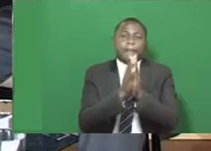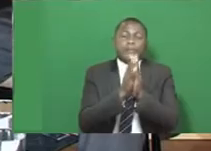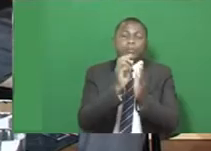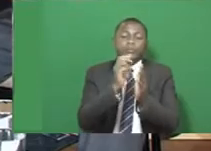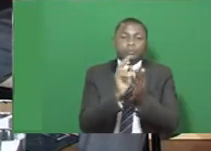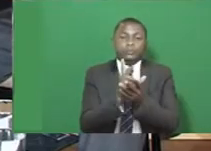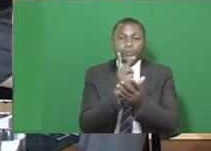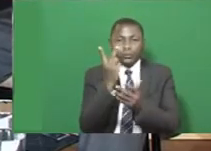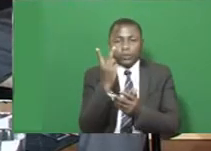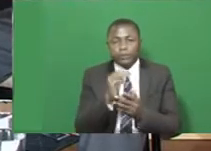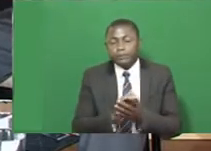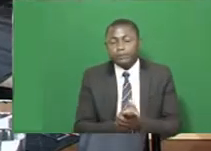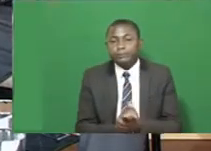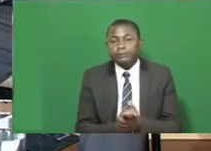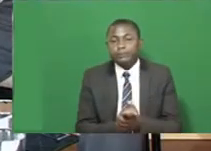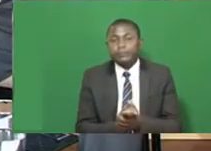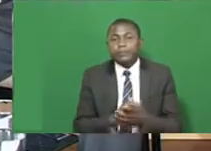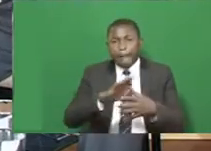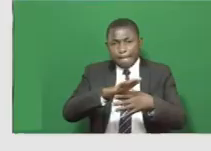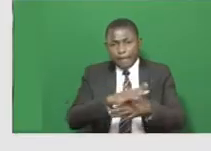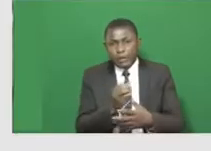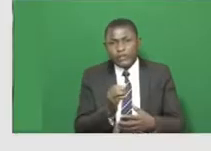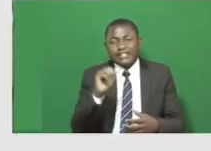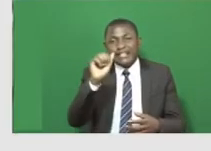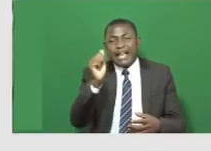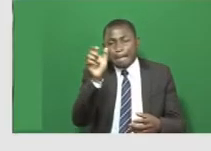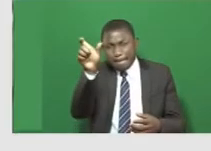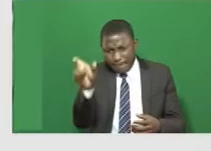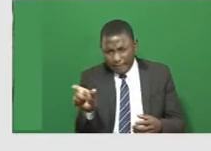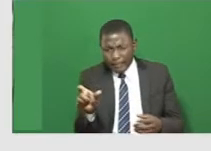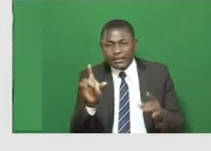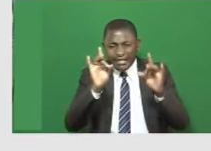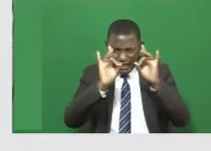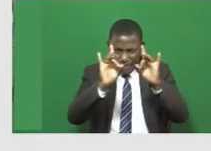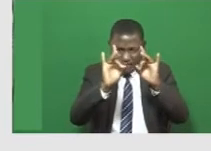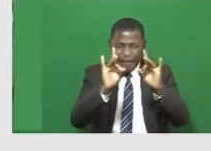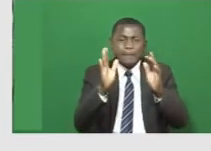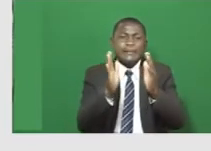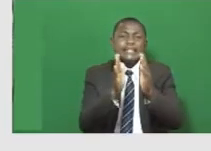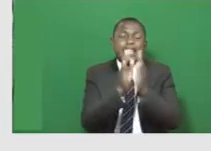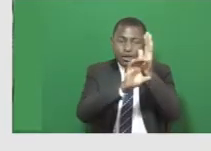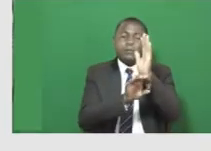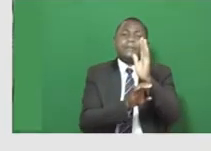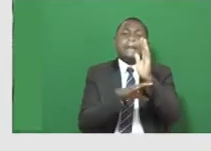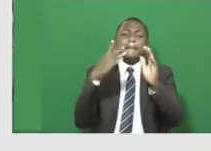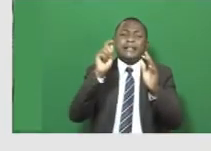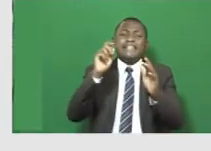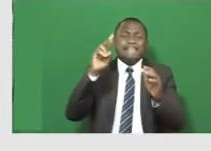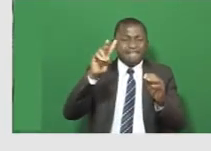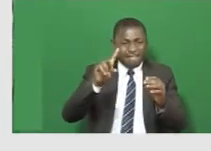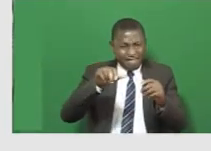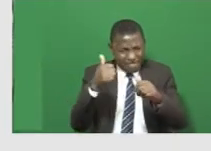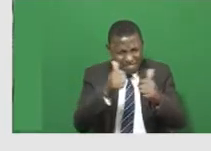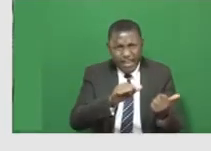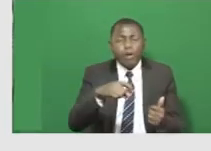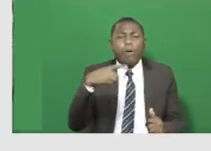shure titeerenge verse ya 10 kuenda pa 12. Alright. Nekuti munhu unochengeta murayiro wose akagumburwa kune